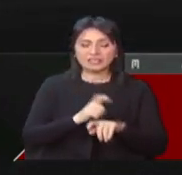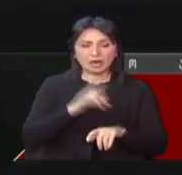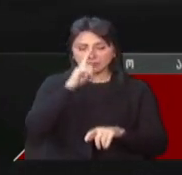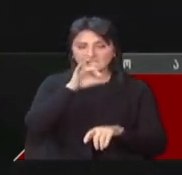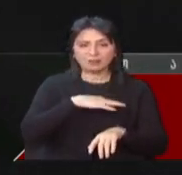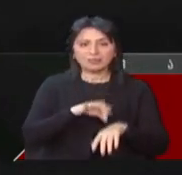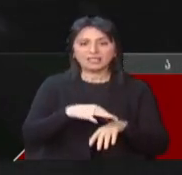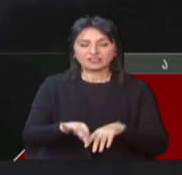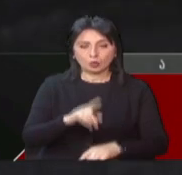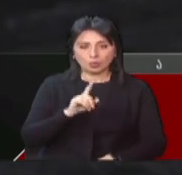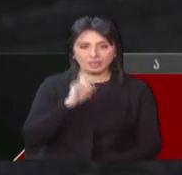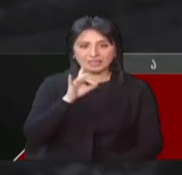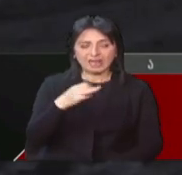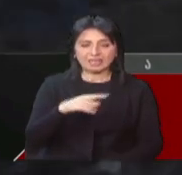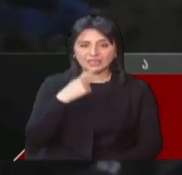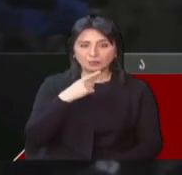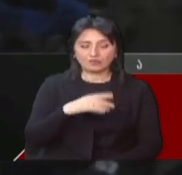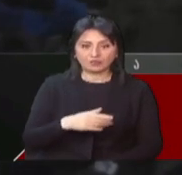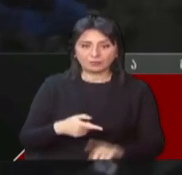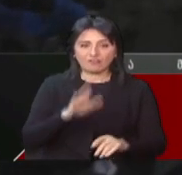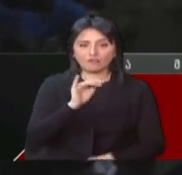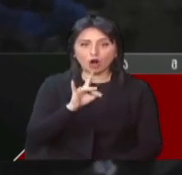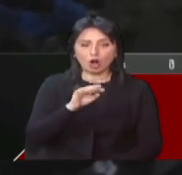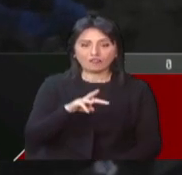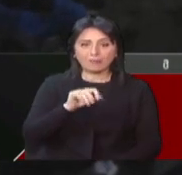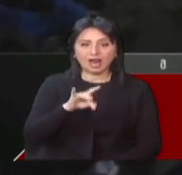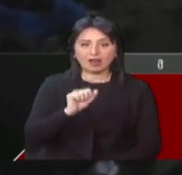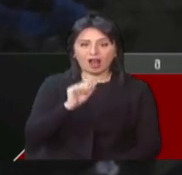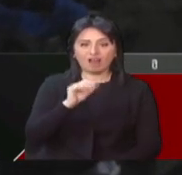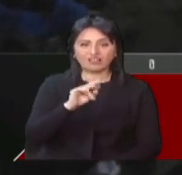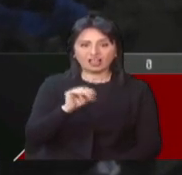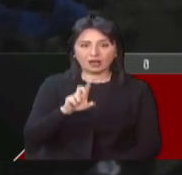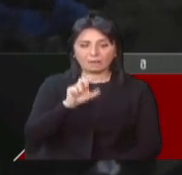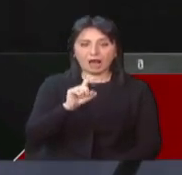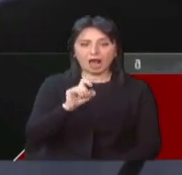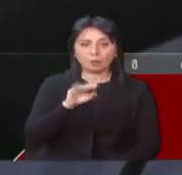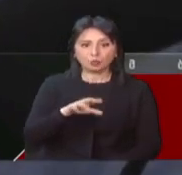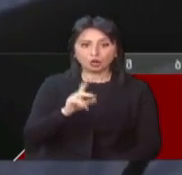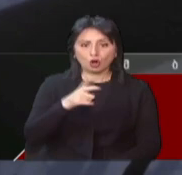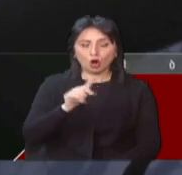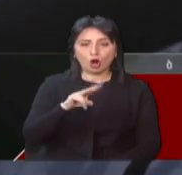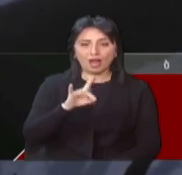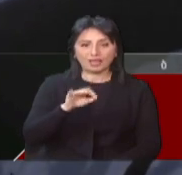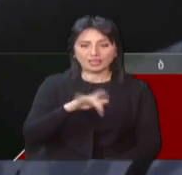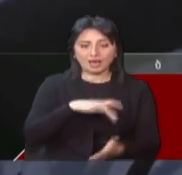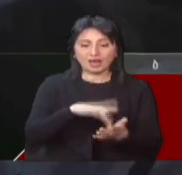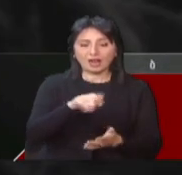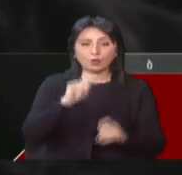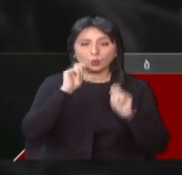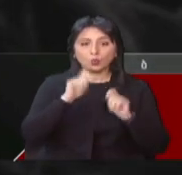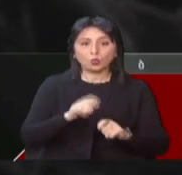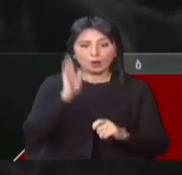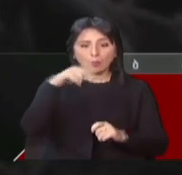და მტკივნეულია. Volodymyr Zelenskyis თქმით, Belogorovka, Mariinka, Avdeevka, Bakhmuti, Uledari და Kamenka ის ქალაქებსაც